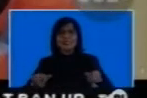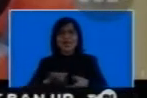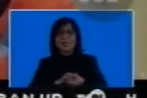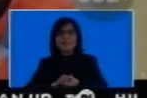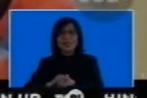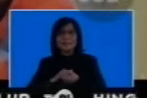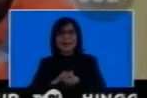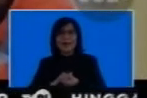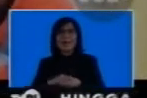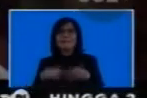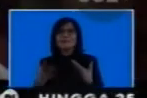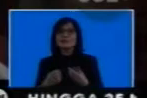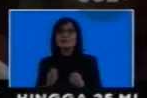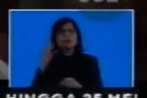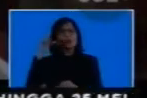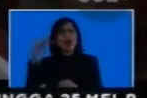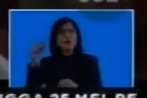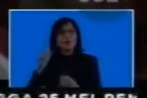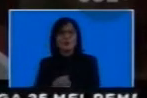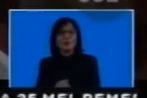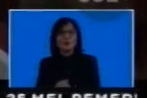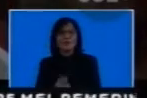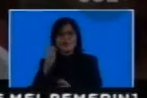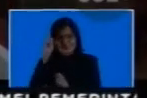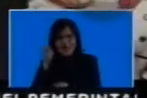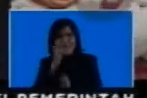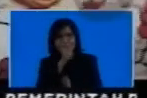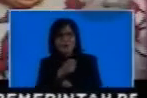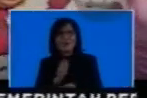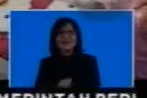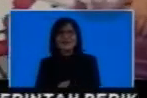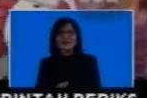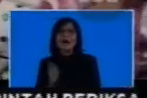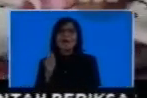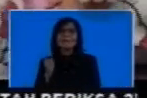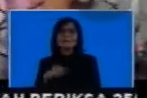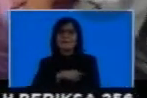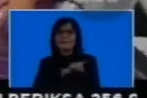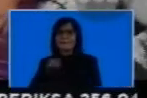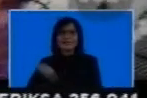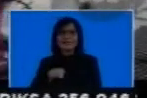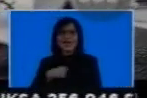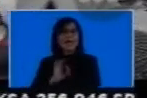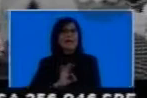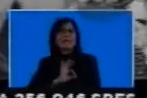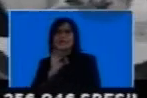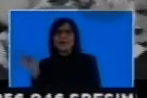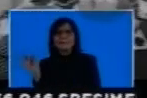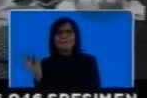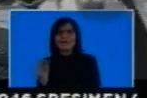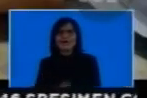Saling bergotong royong walau berjauhan. Saling bertoleransi karena kita tidak